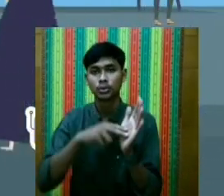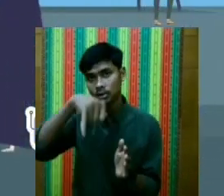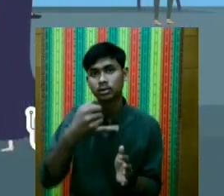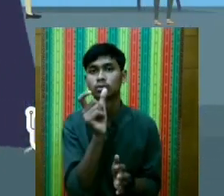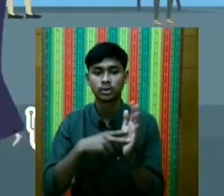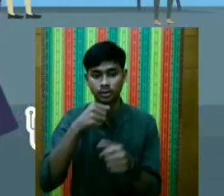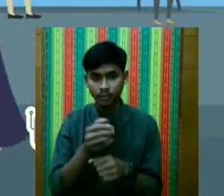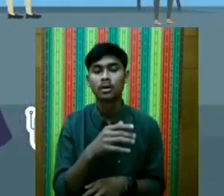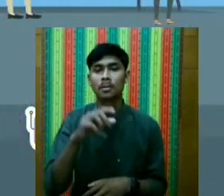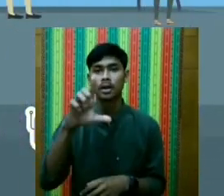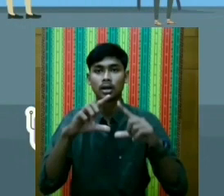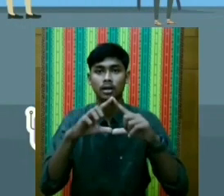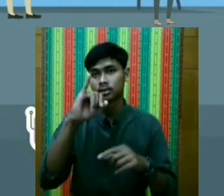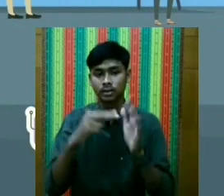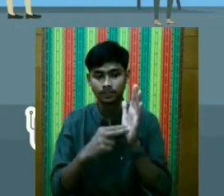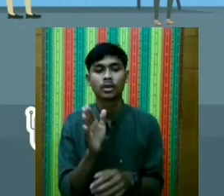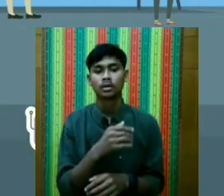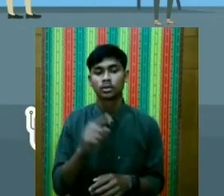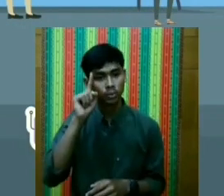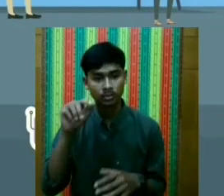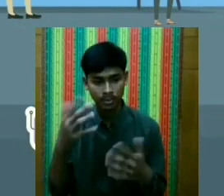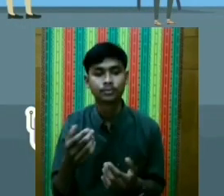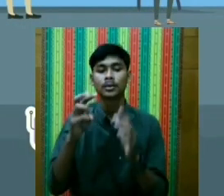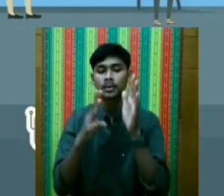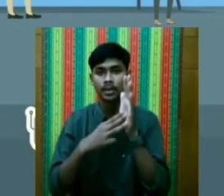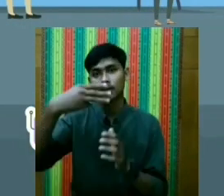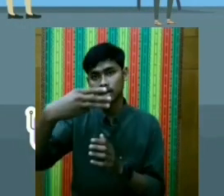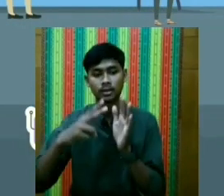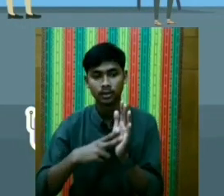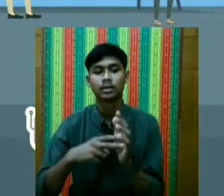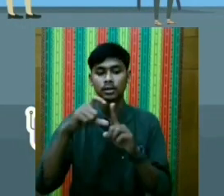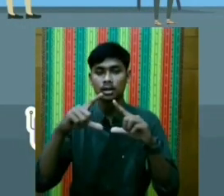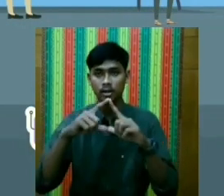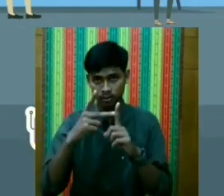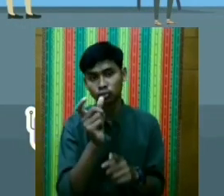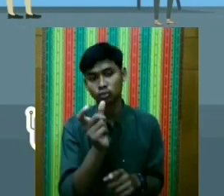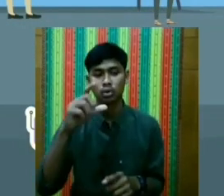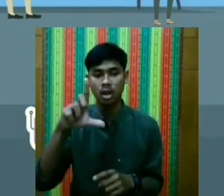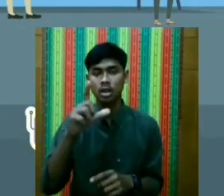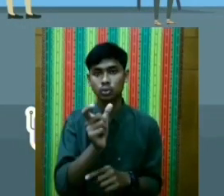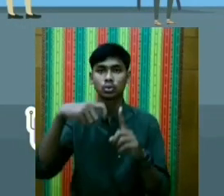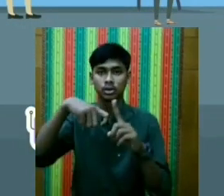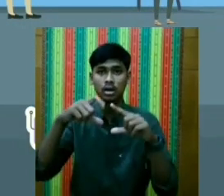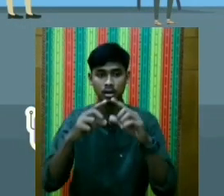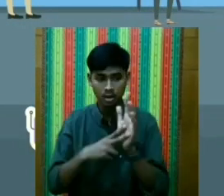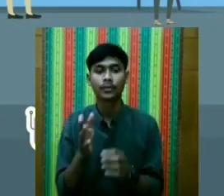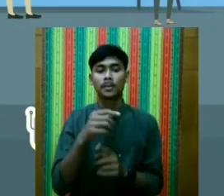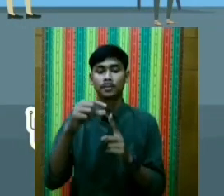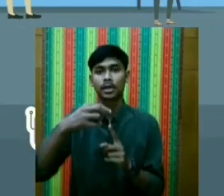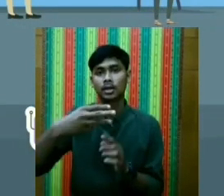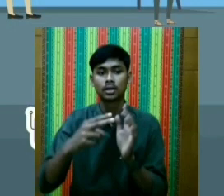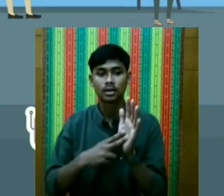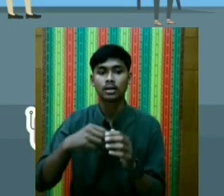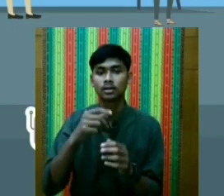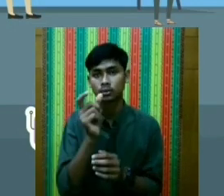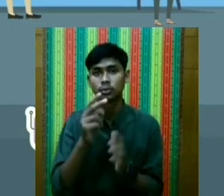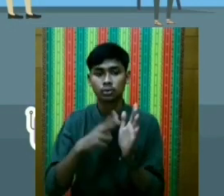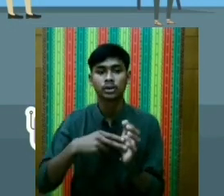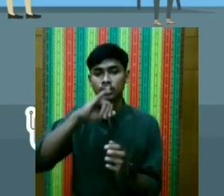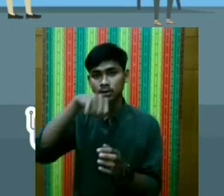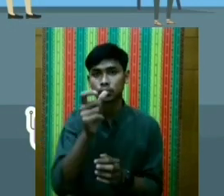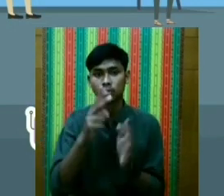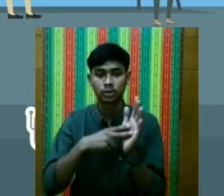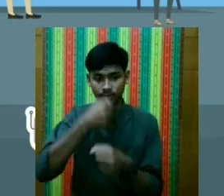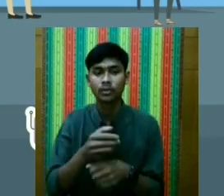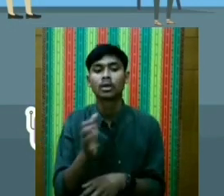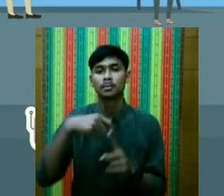bawa ke petugas pelayan kami kemudian petugas pelayan kami akan menjawabkan ke